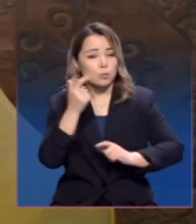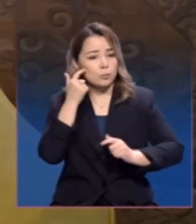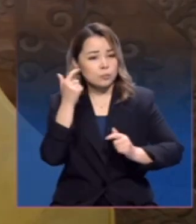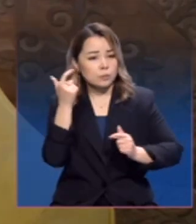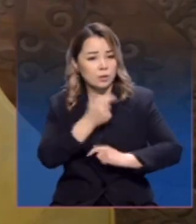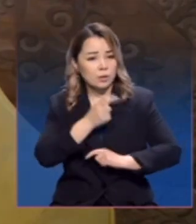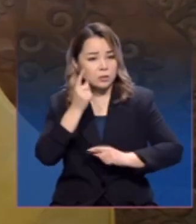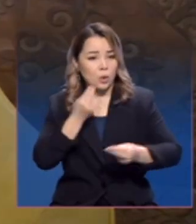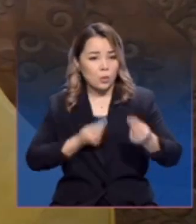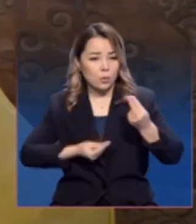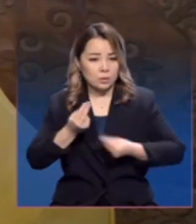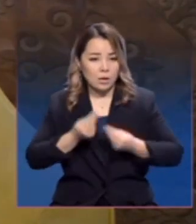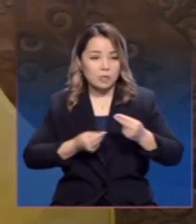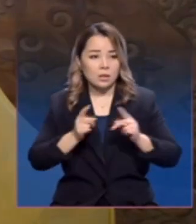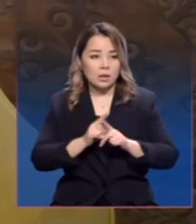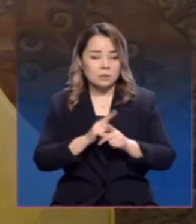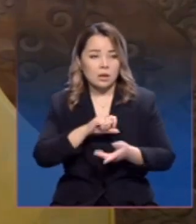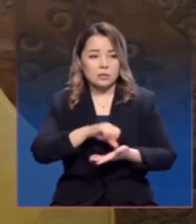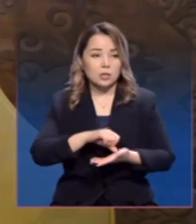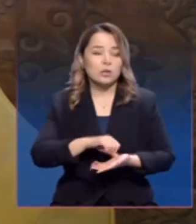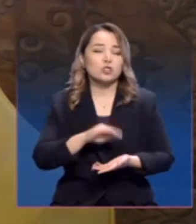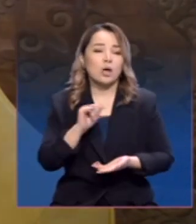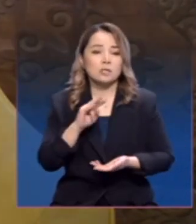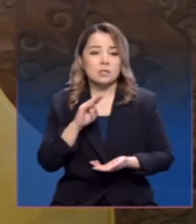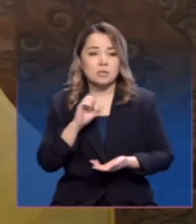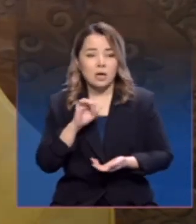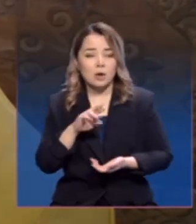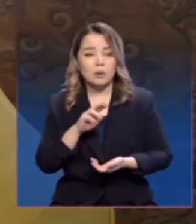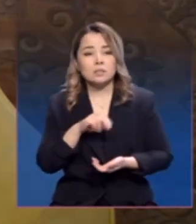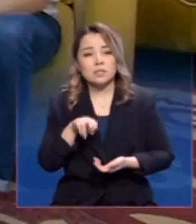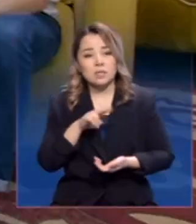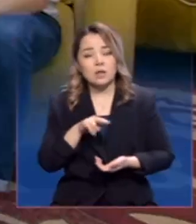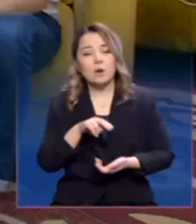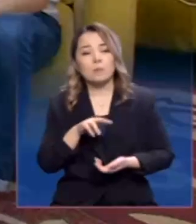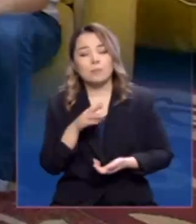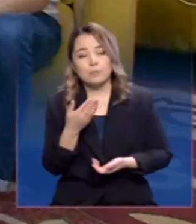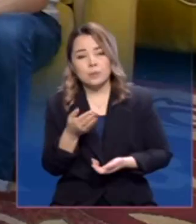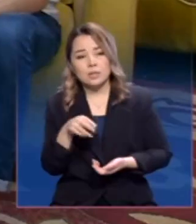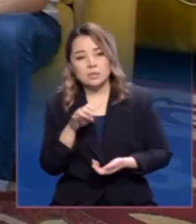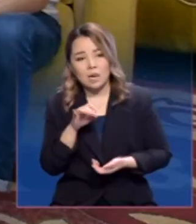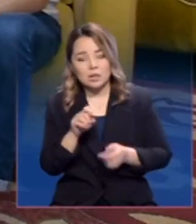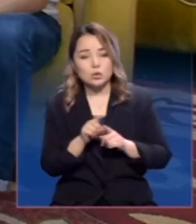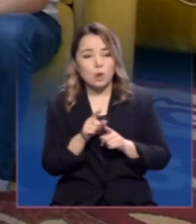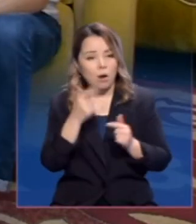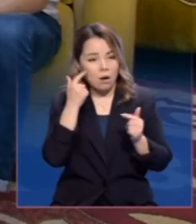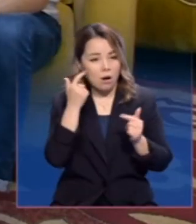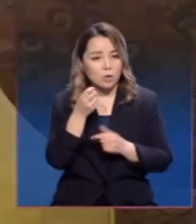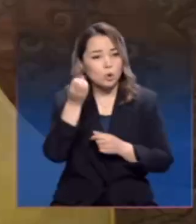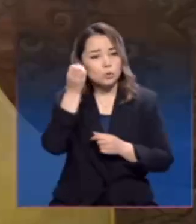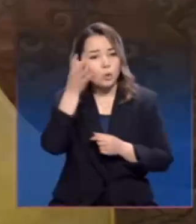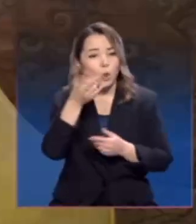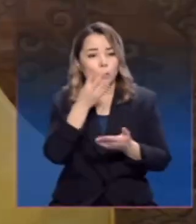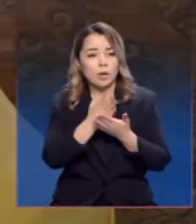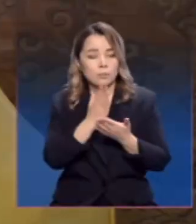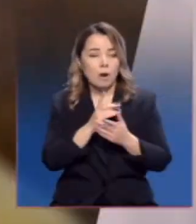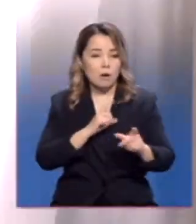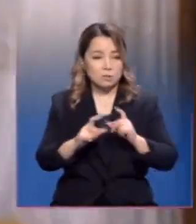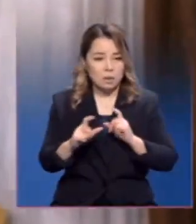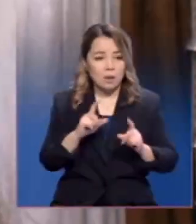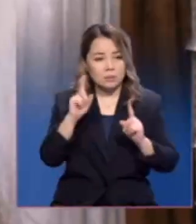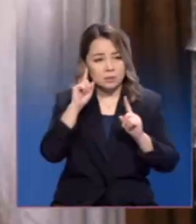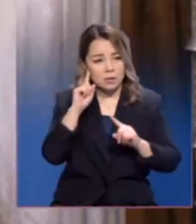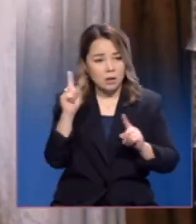басым? Депсара Сабаева, Жансая Әбдімәлік, жаңа Динара Садуақасова. Бұл нені көрсетеді? Ақылдылықты көрсетеді. Соны бағалау